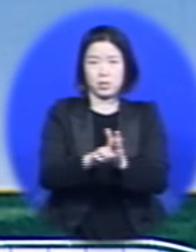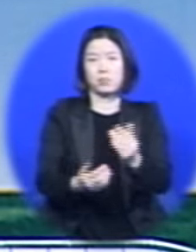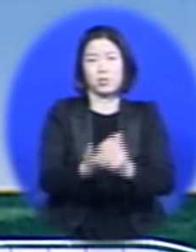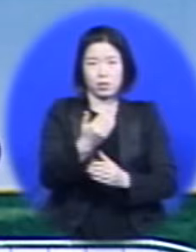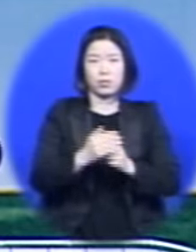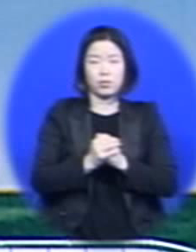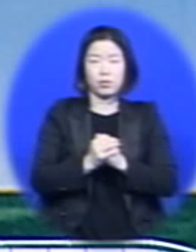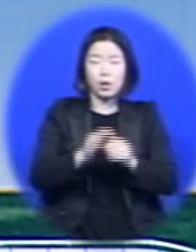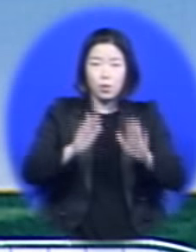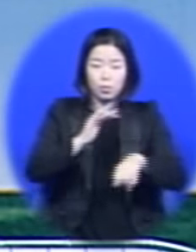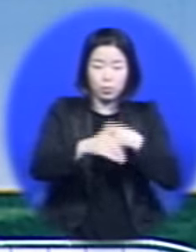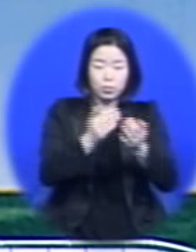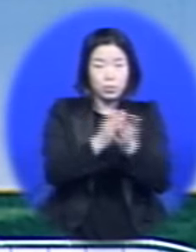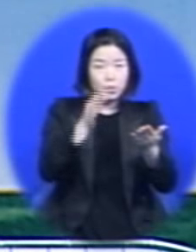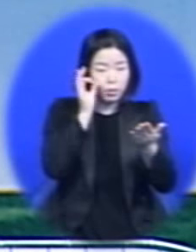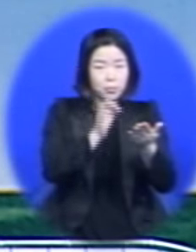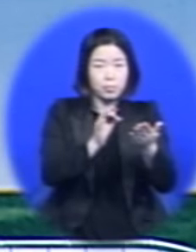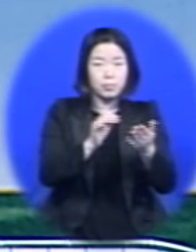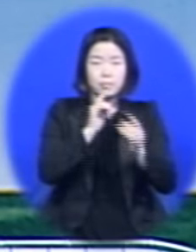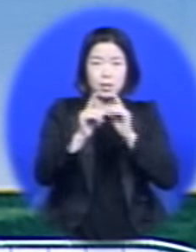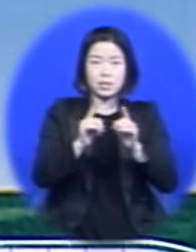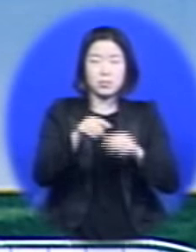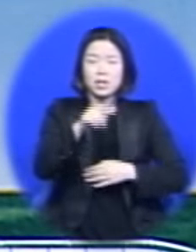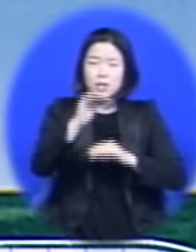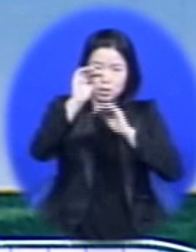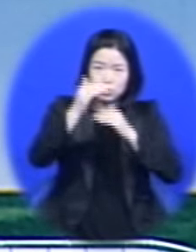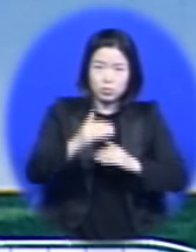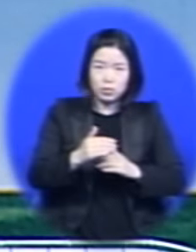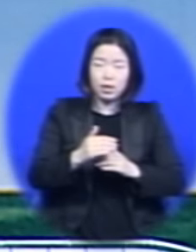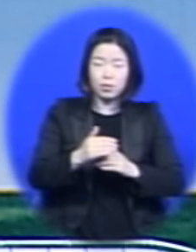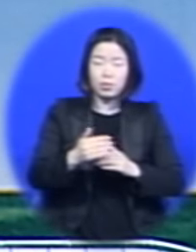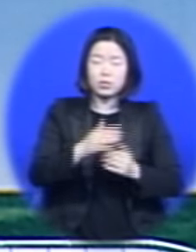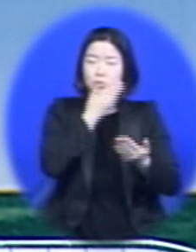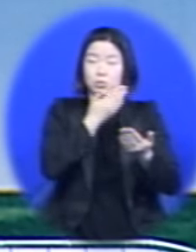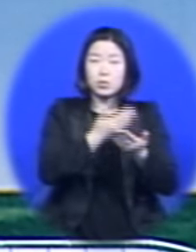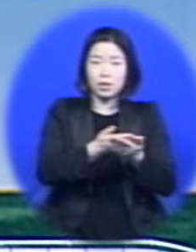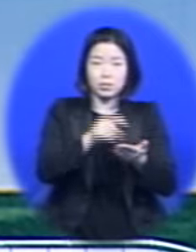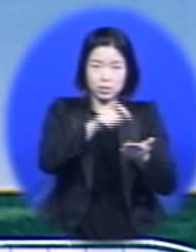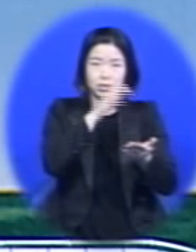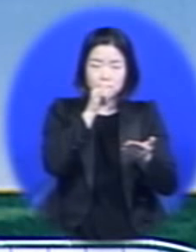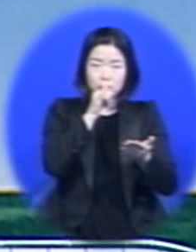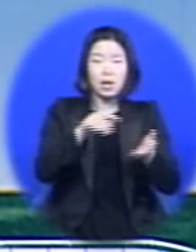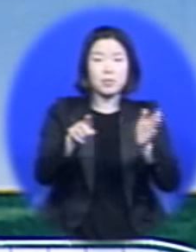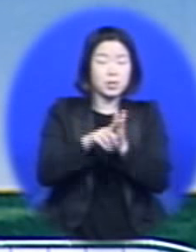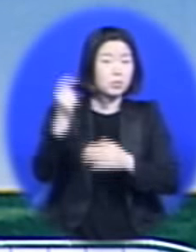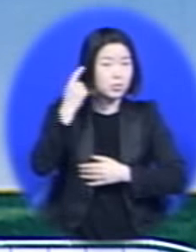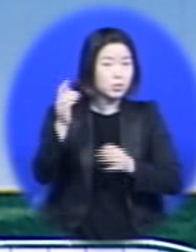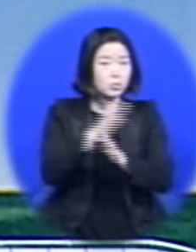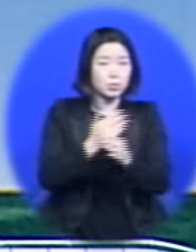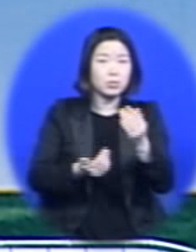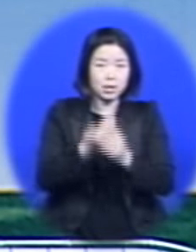오늘 본문 말씀에 그 중요한 내용들의 말씀들이 나옵니다. 믿음은 들음에서 생기는